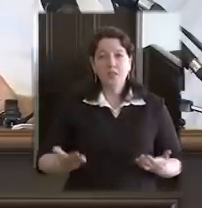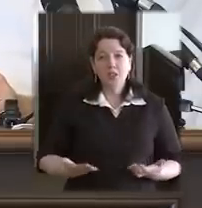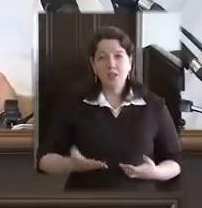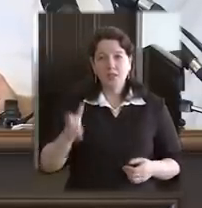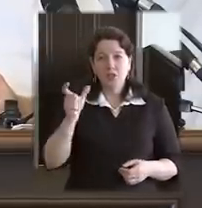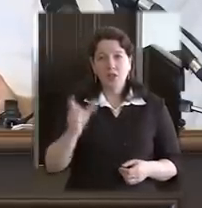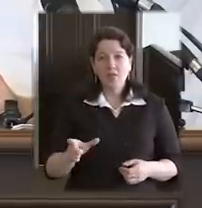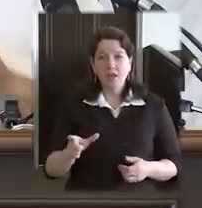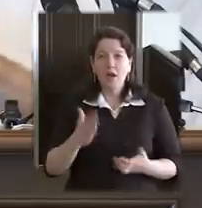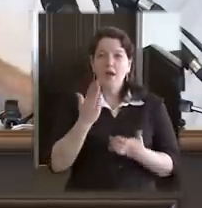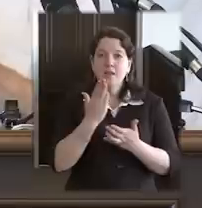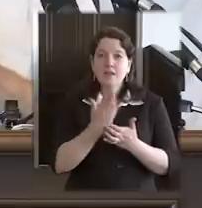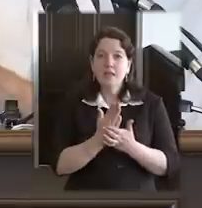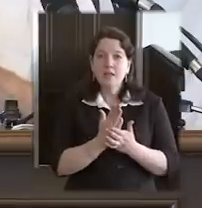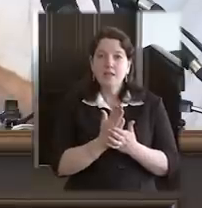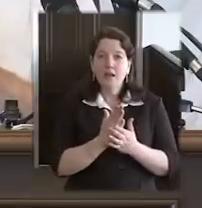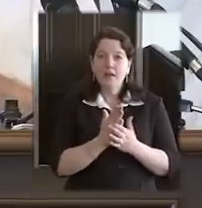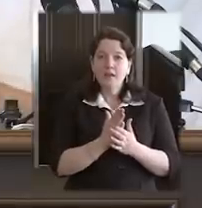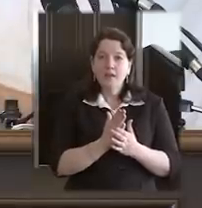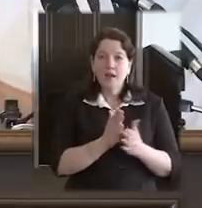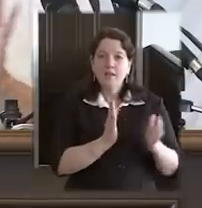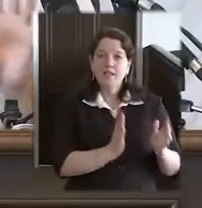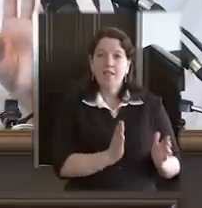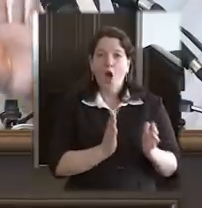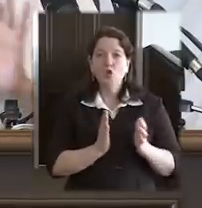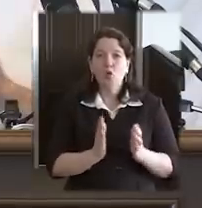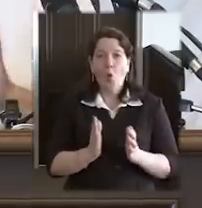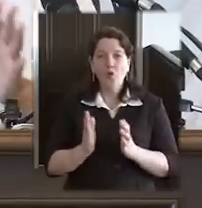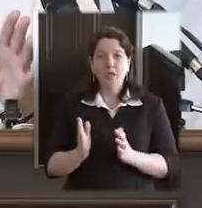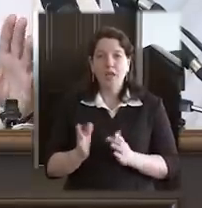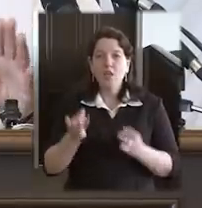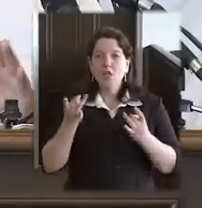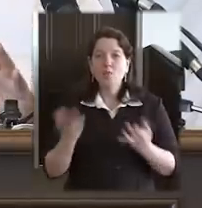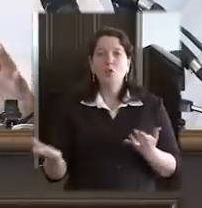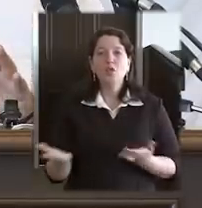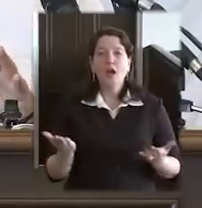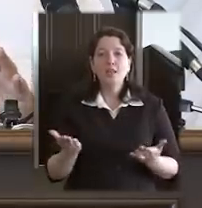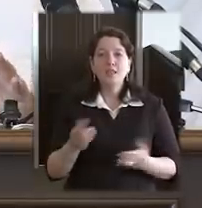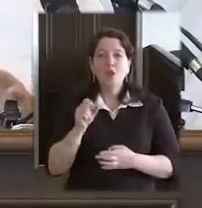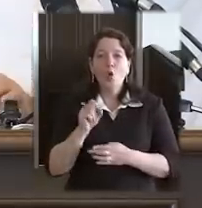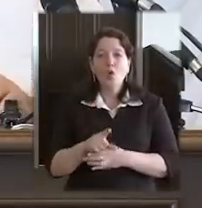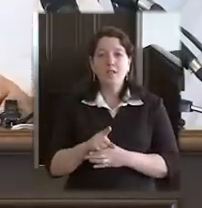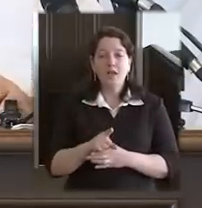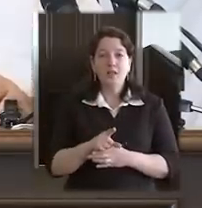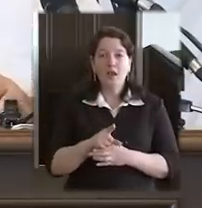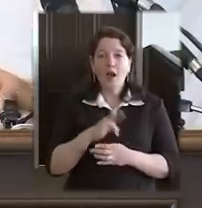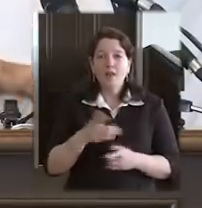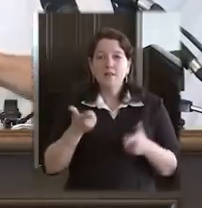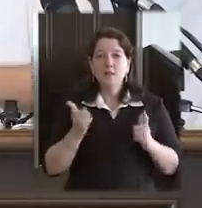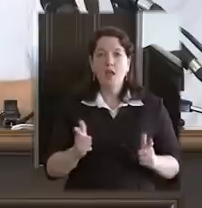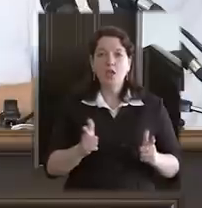духовной жизни человека. Законы, не просто какие-то там, знаете ли, указания, а нет,